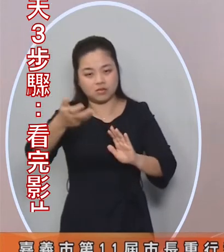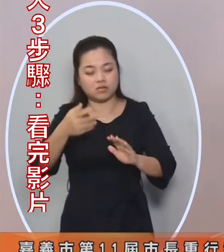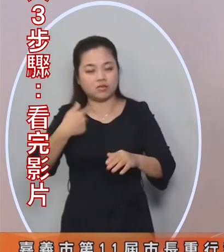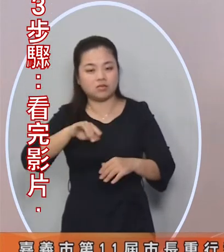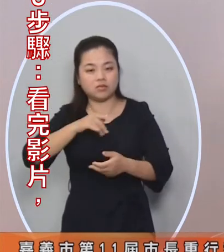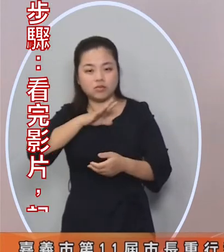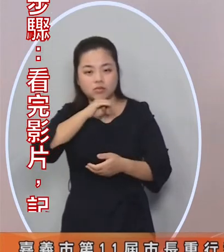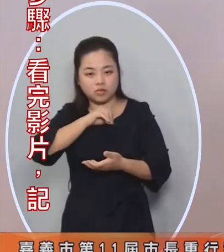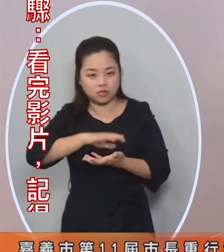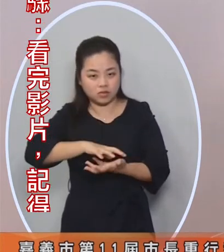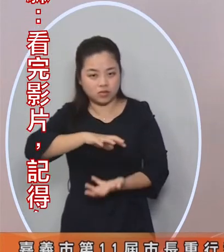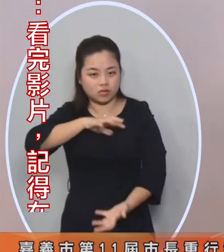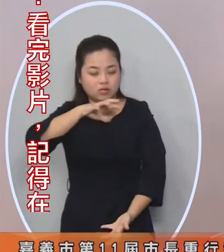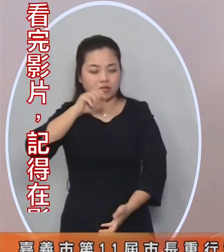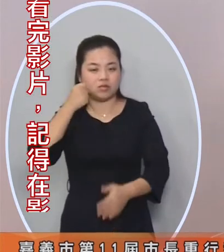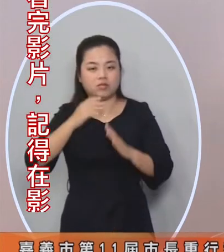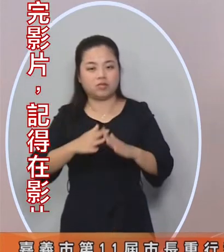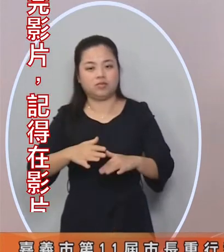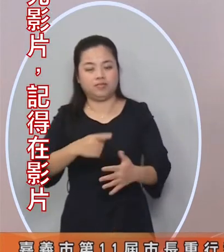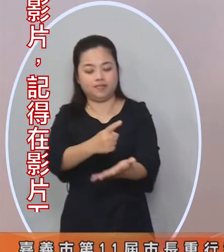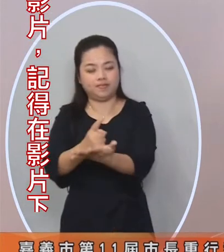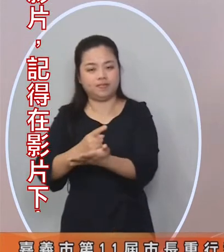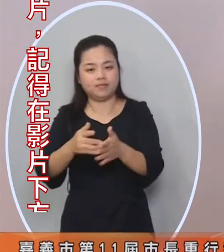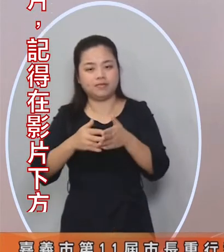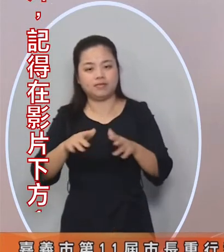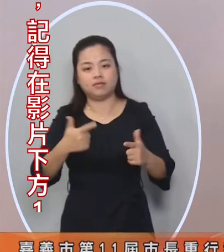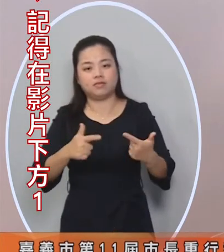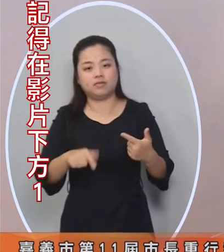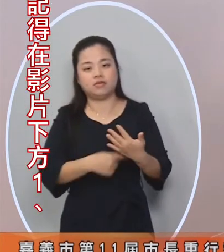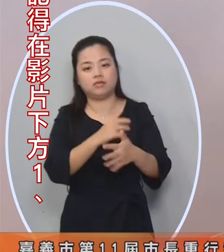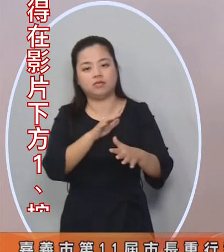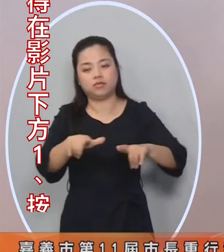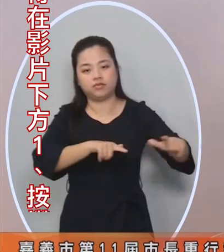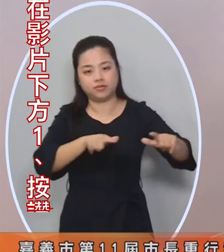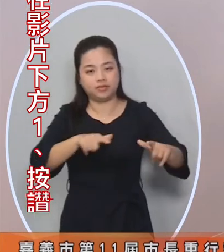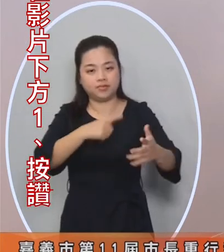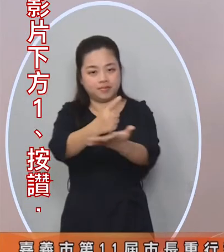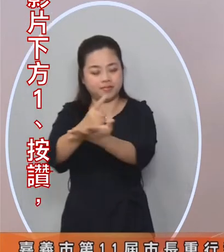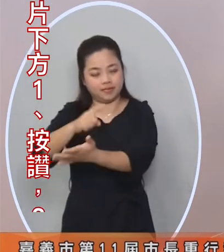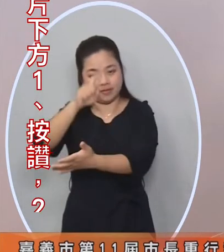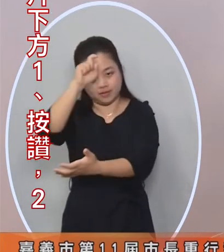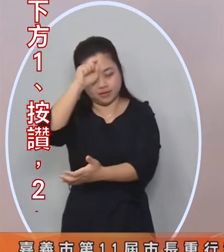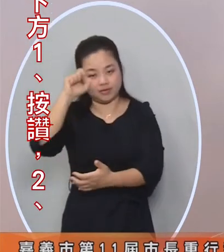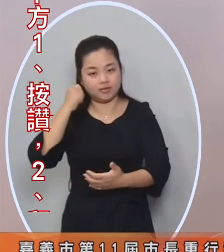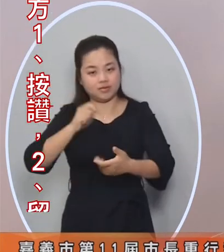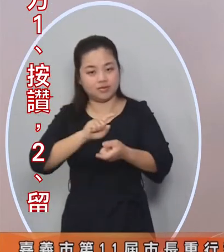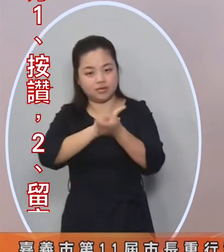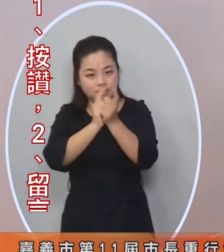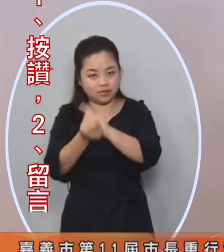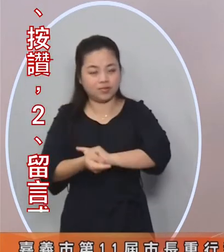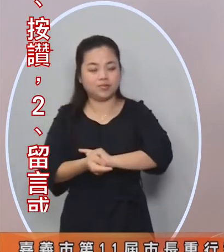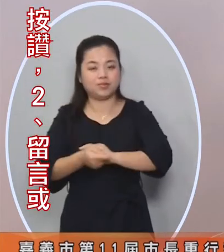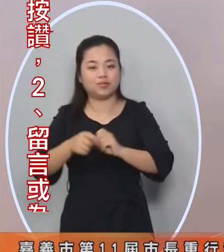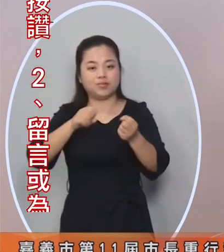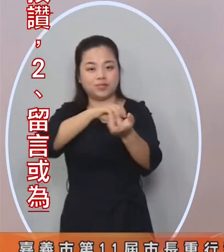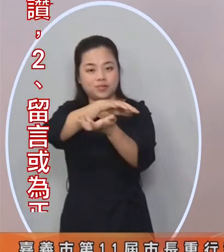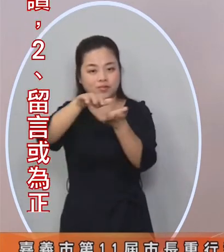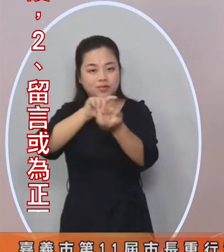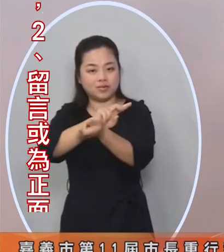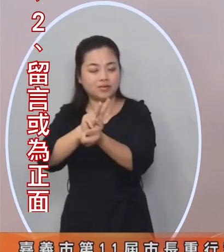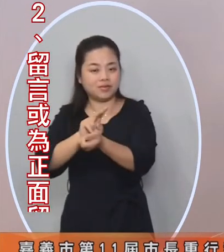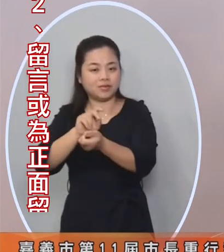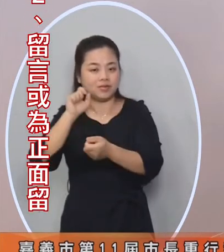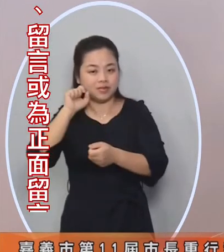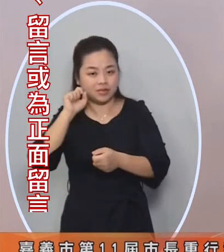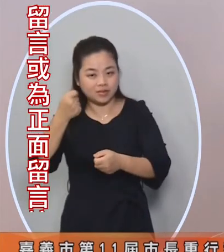化的嘉义市，市民们要的不是只有公园，市民们希望嘉义市转型成为云家家的消